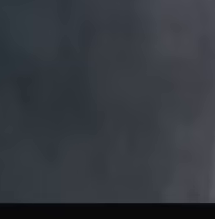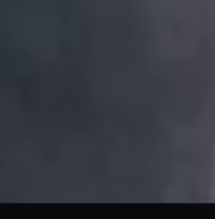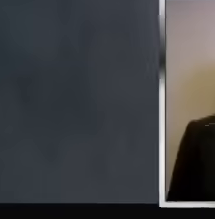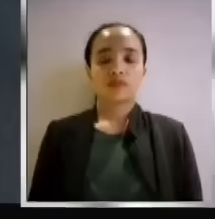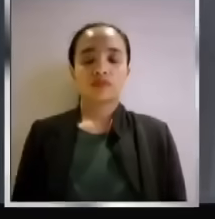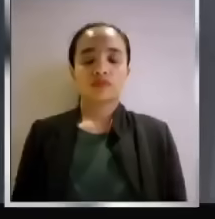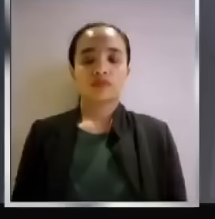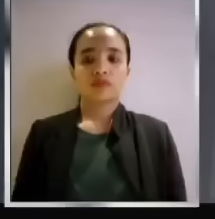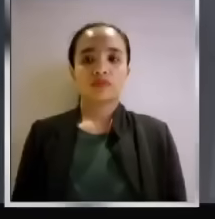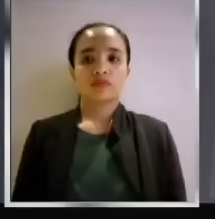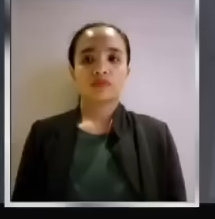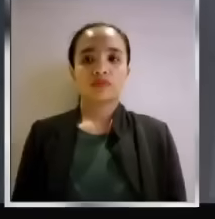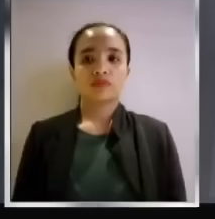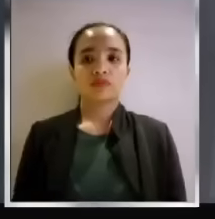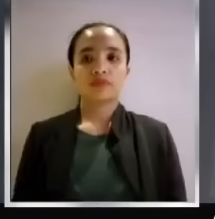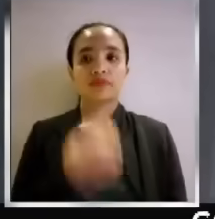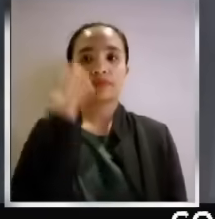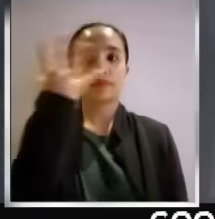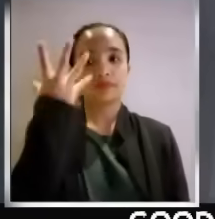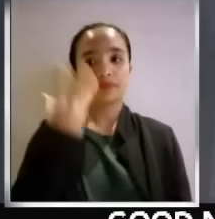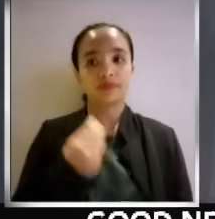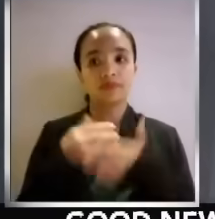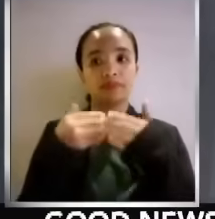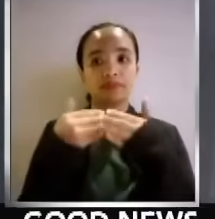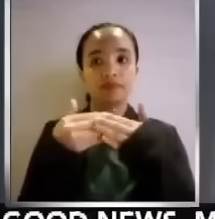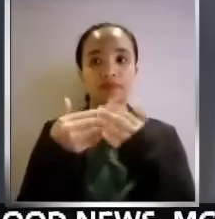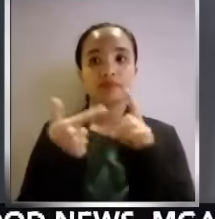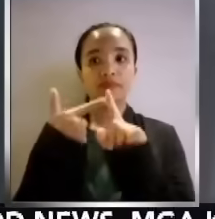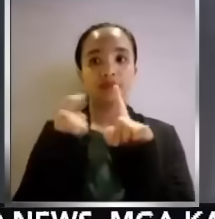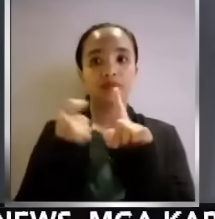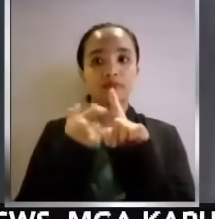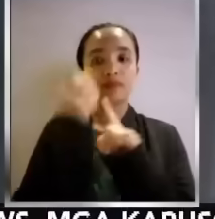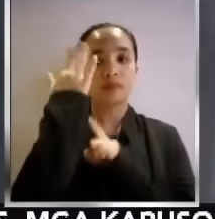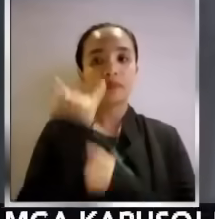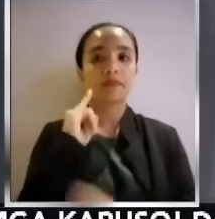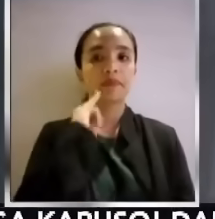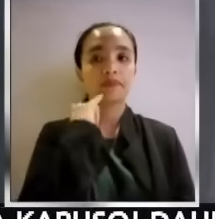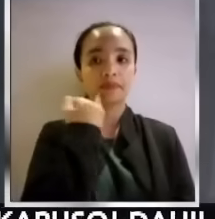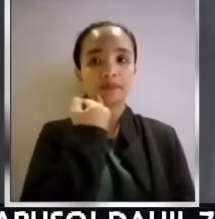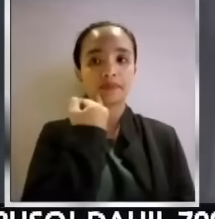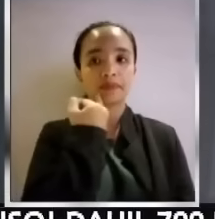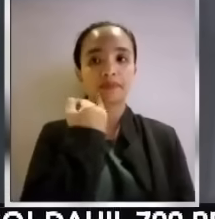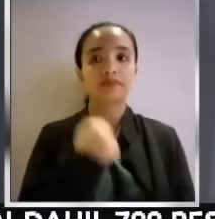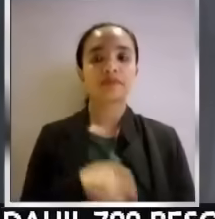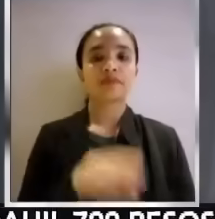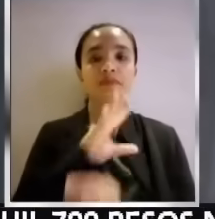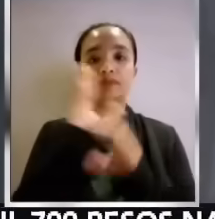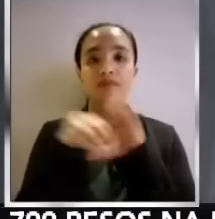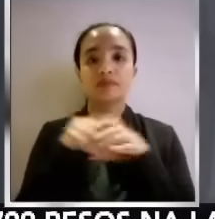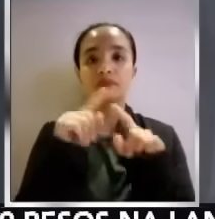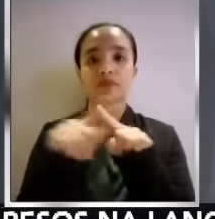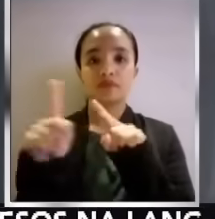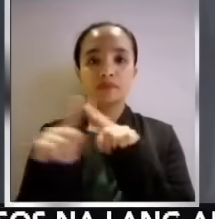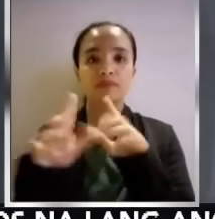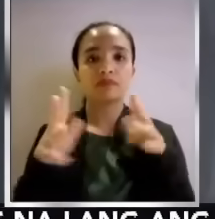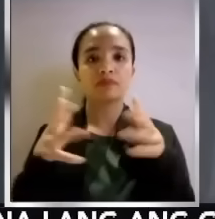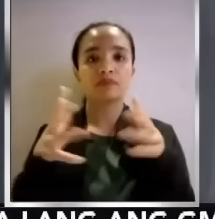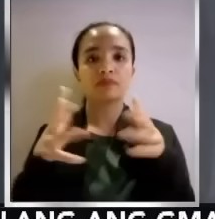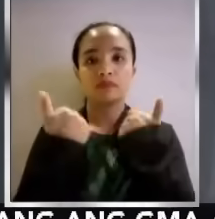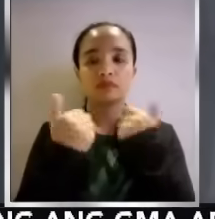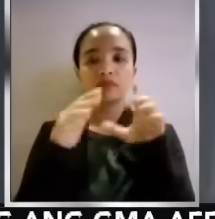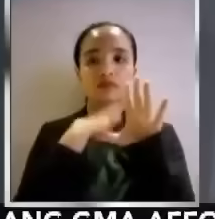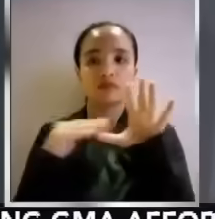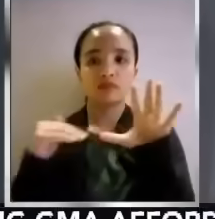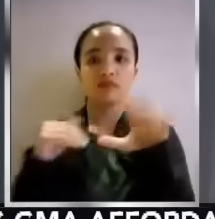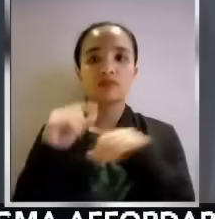Guard sa Batangas na malapit ang binaril dahil daw sa selos. At kabi-kabilang disgrasya sa La Union at Quezon na may mga